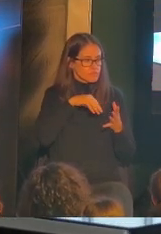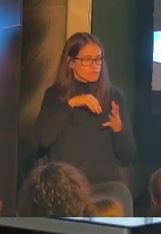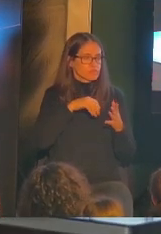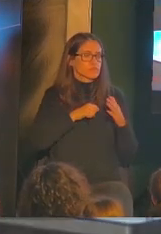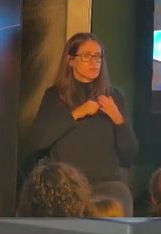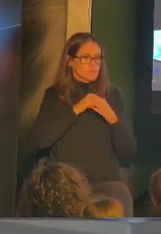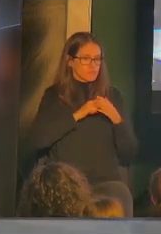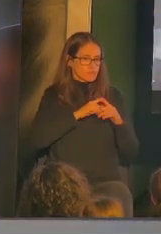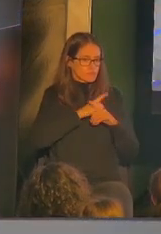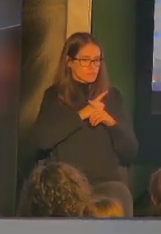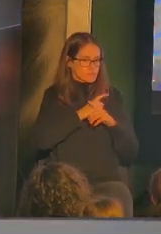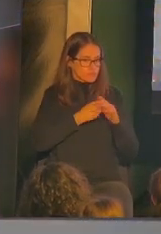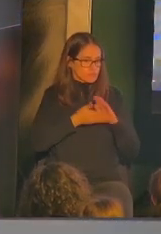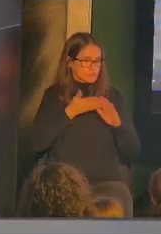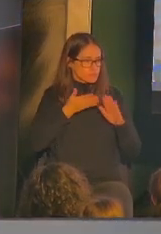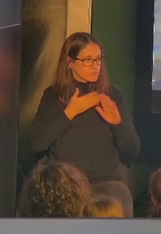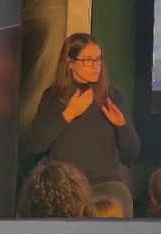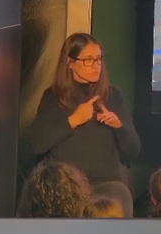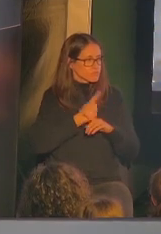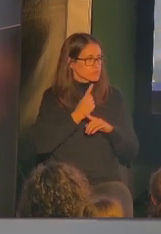pujar la velocitat.